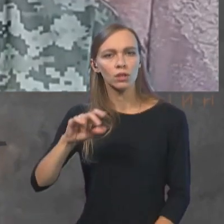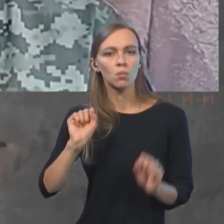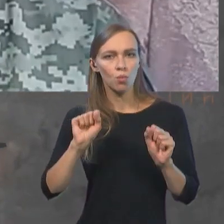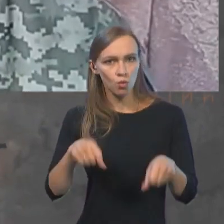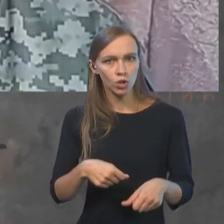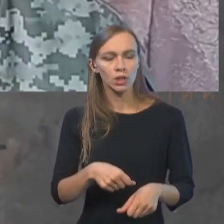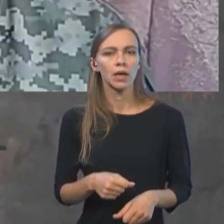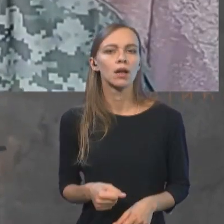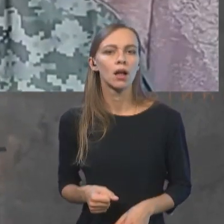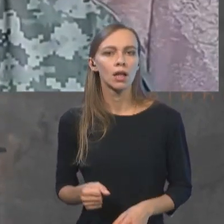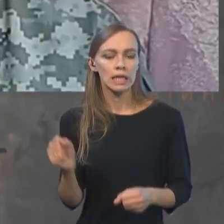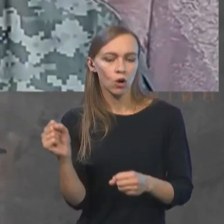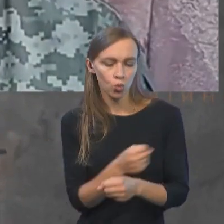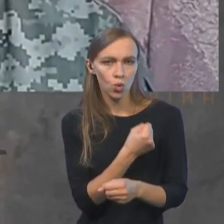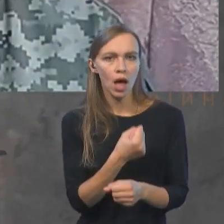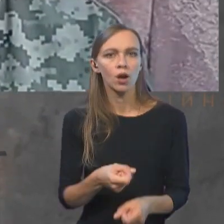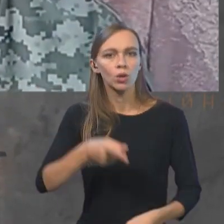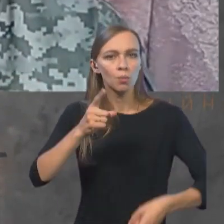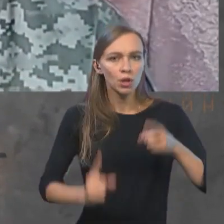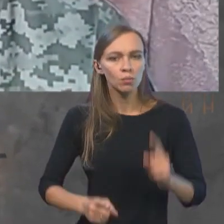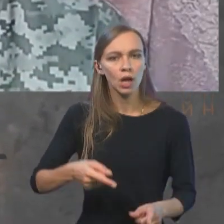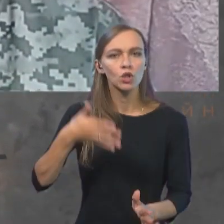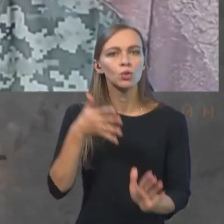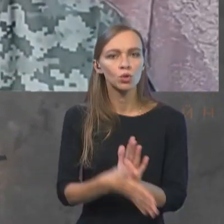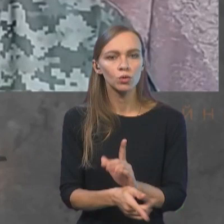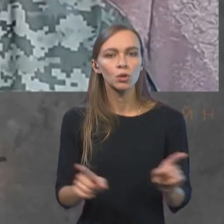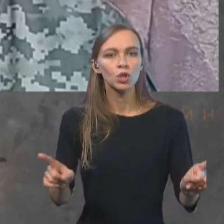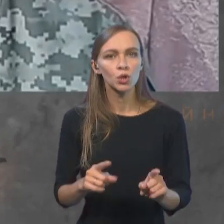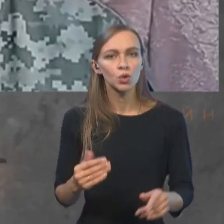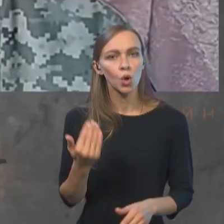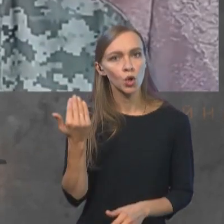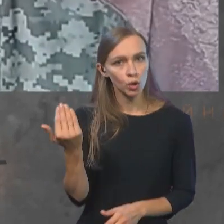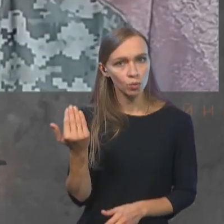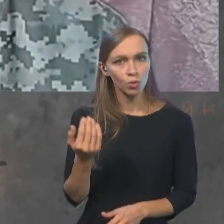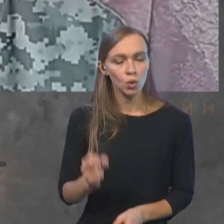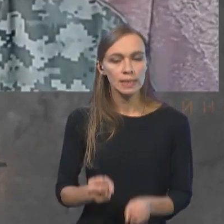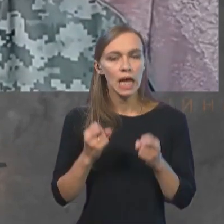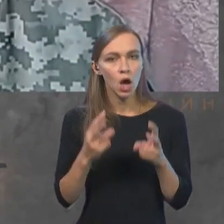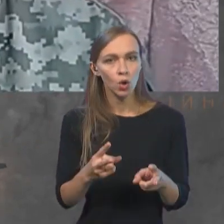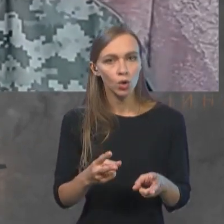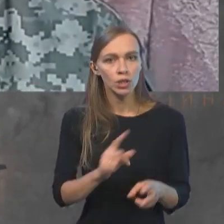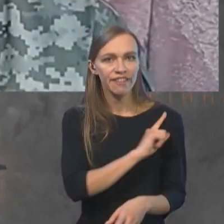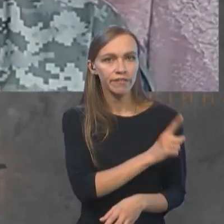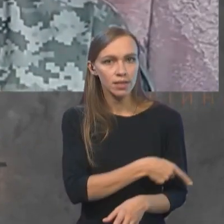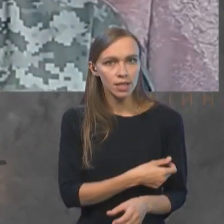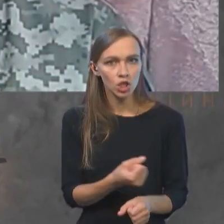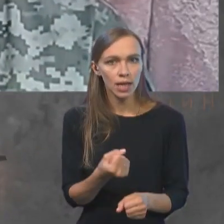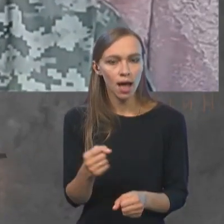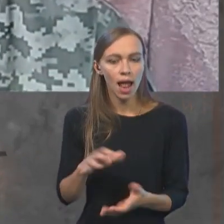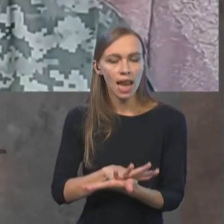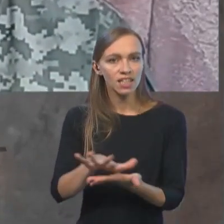удар тільки тоді, коли по-справжньому зрозуміє, що йому загрожує фізична ліквідація. Оце